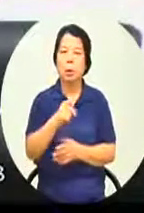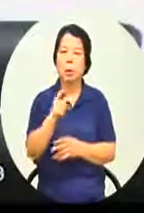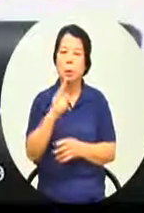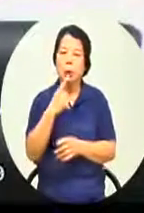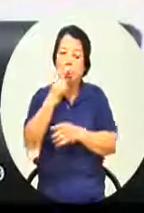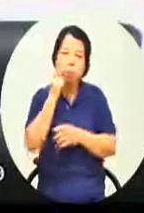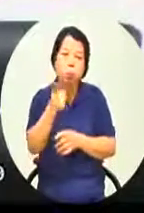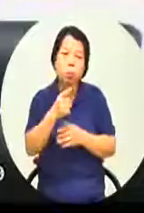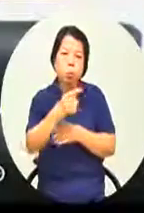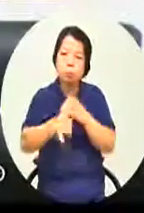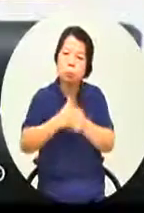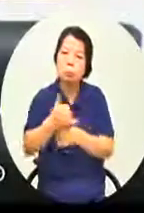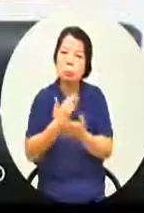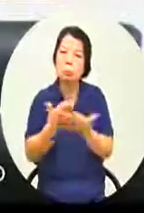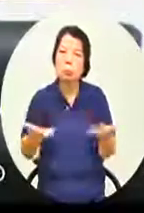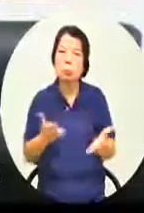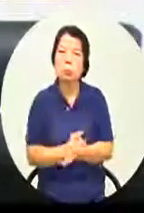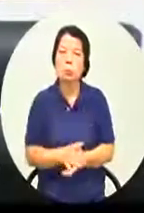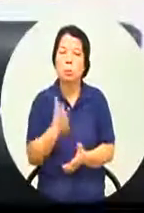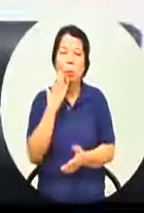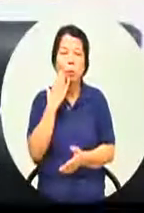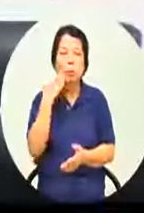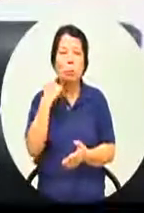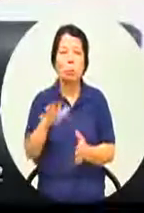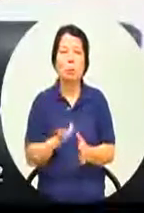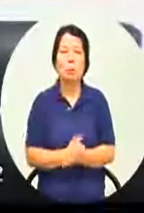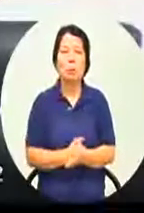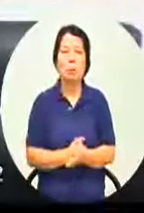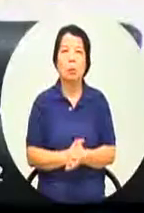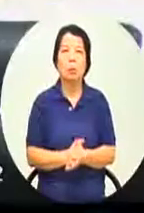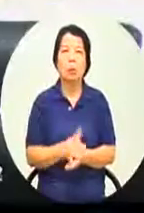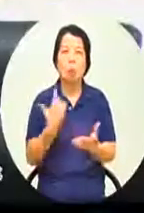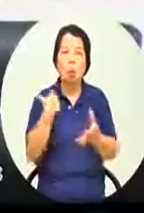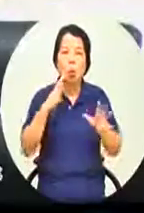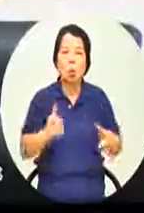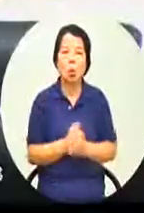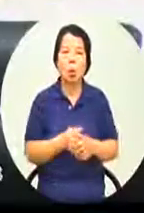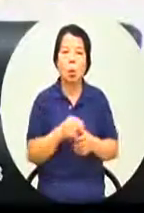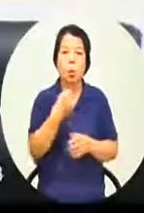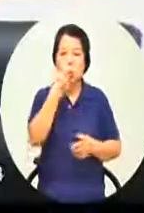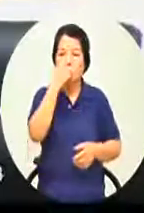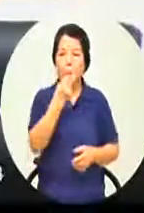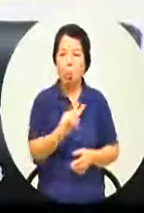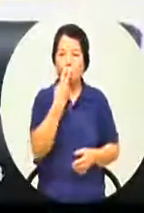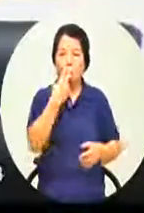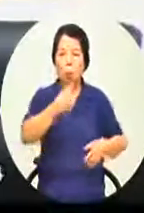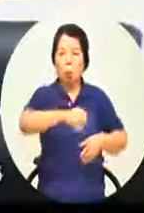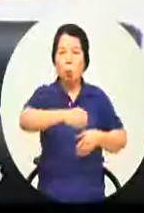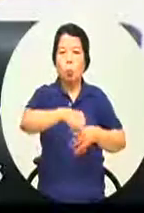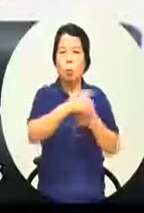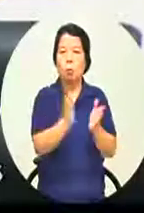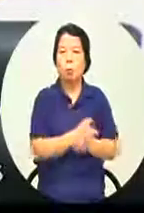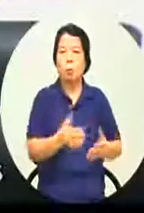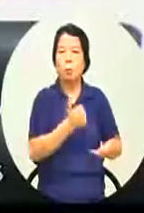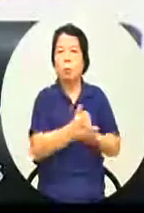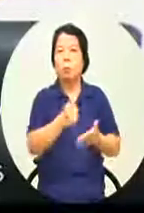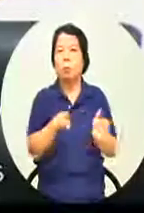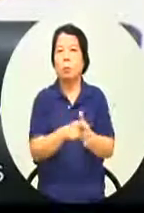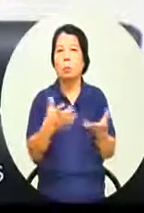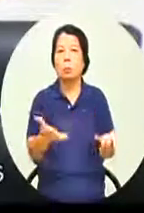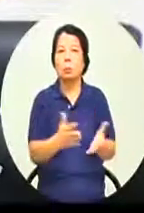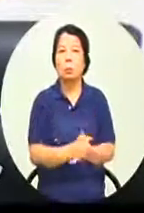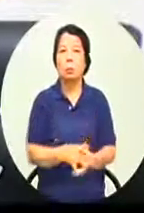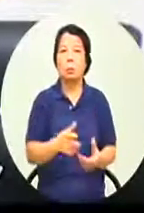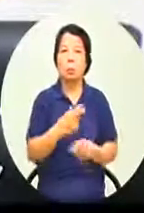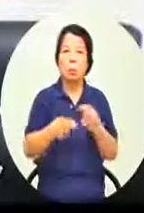活，他如果是赖以譬如说在瓦斯等等很多商业行为为生的，他没有交通工具，你要